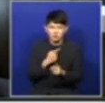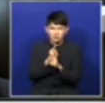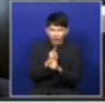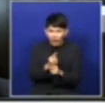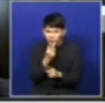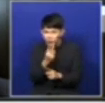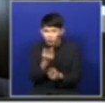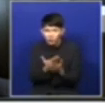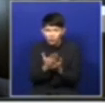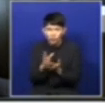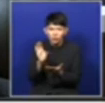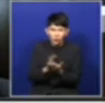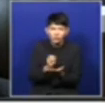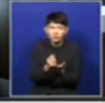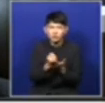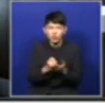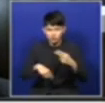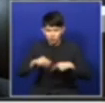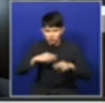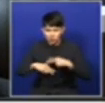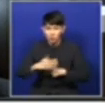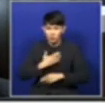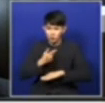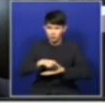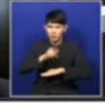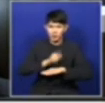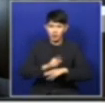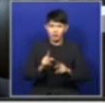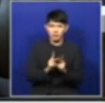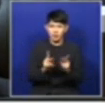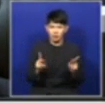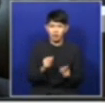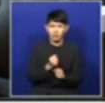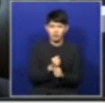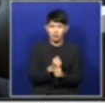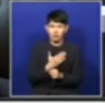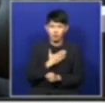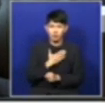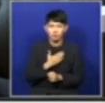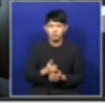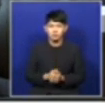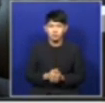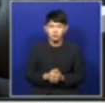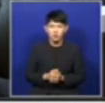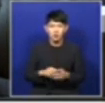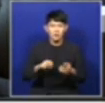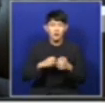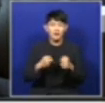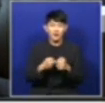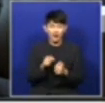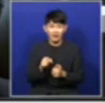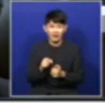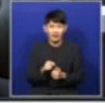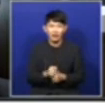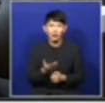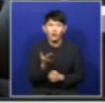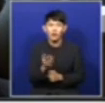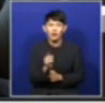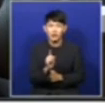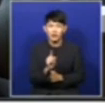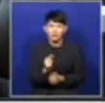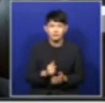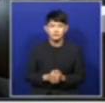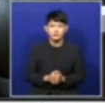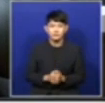ผู้แทนราษฎรที่ผมเป็นประธานคณะกรรมการอยู่โดยข้อเรียกร้องนั้นเนี่ยเพื่ออะไรครับท่านประธานครับ